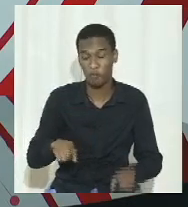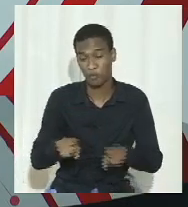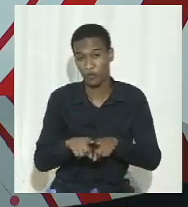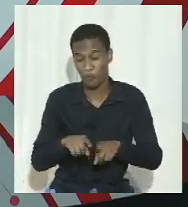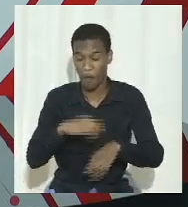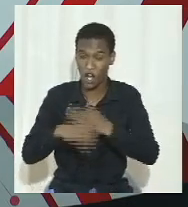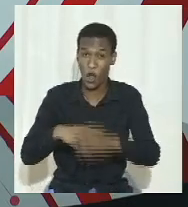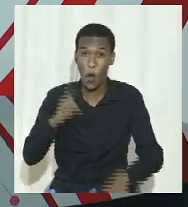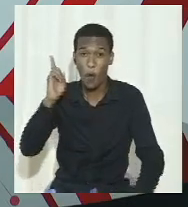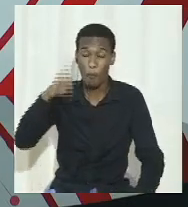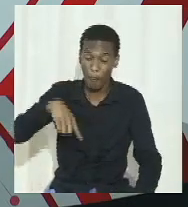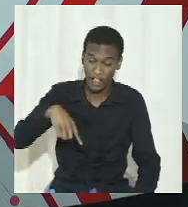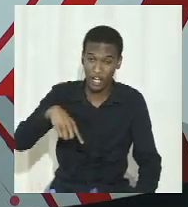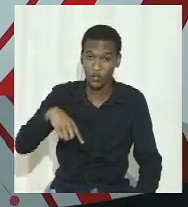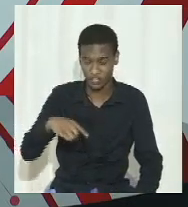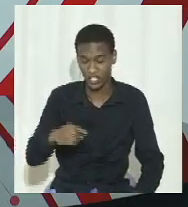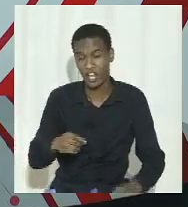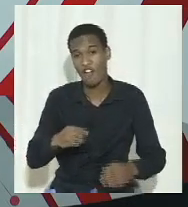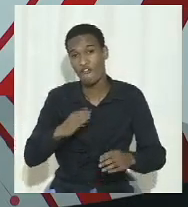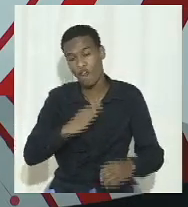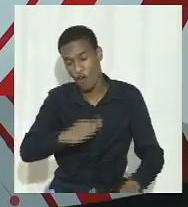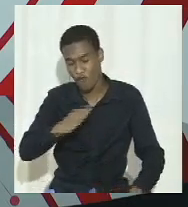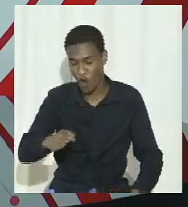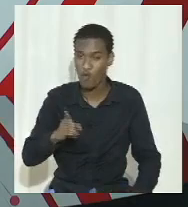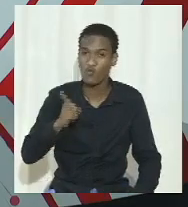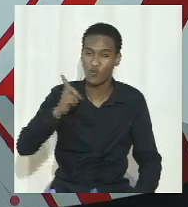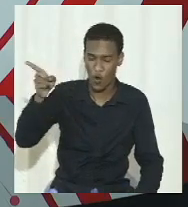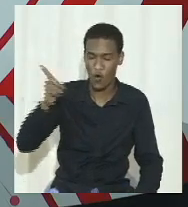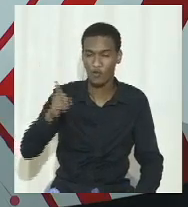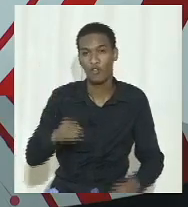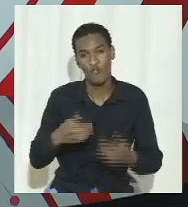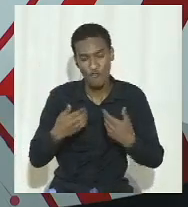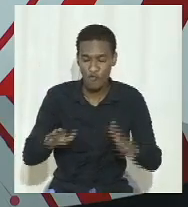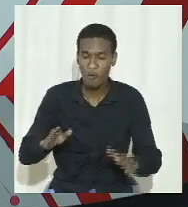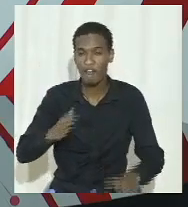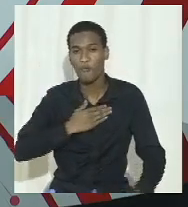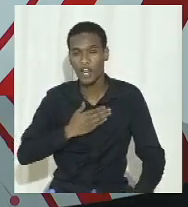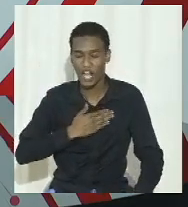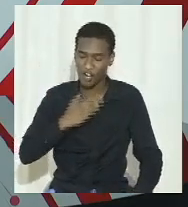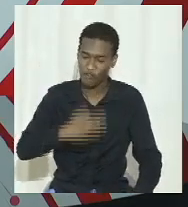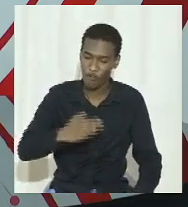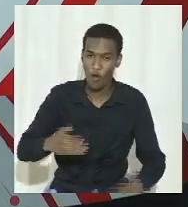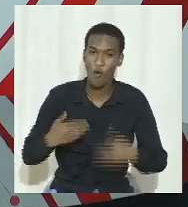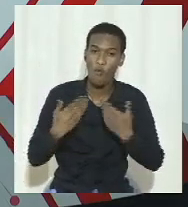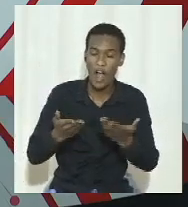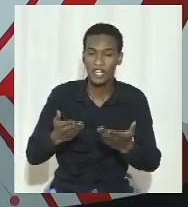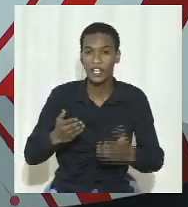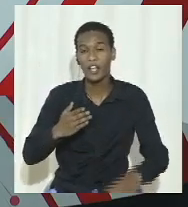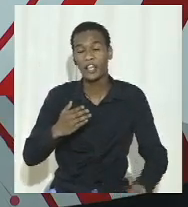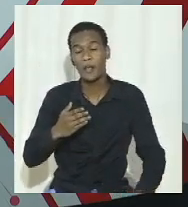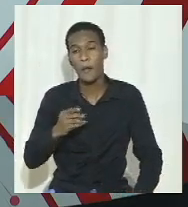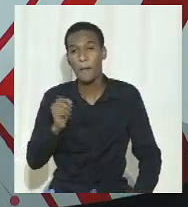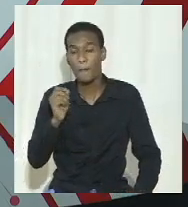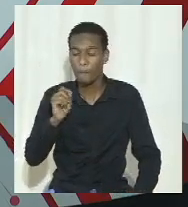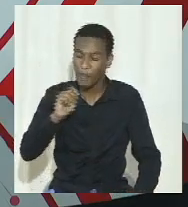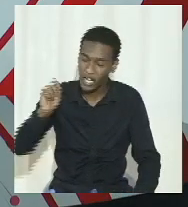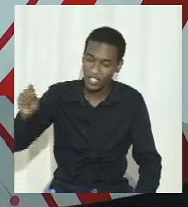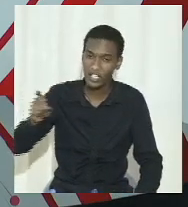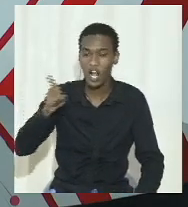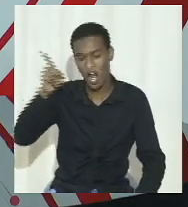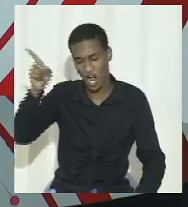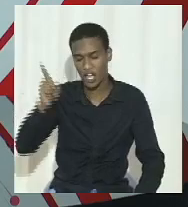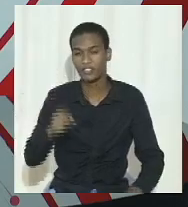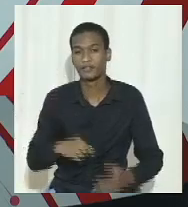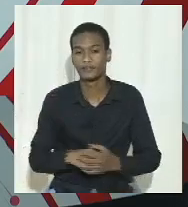vaovao ireo mpianatra voakasika izany manerana ny Madagasikara na ho an'ny faritra mikatona na tsy, ary nandraisina fepetra manokana